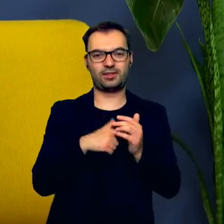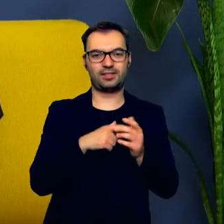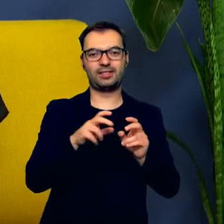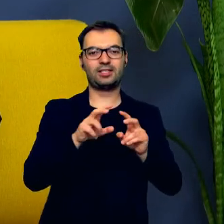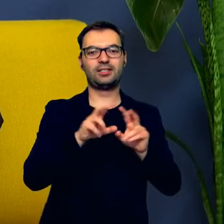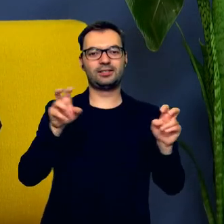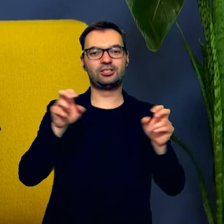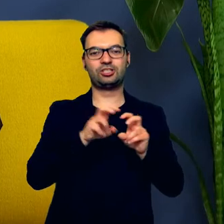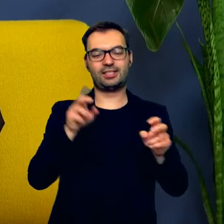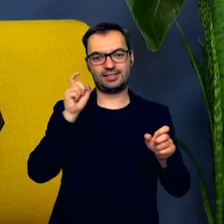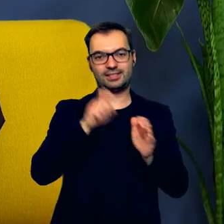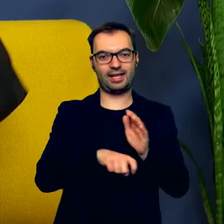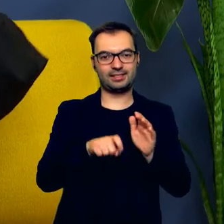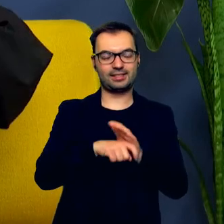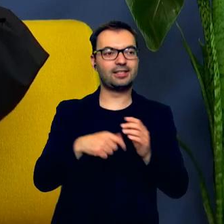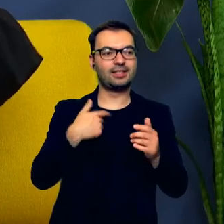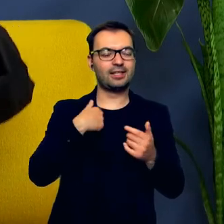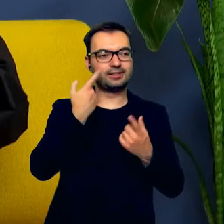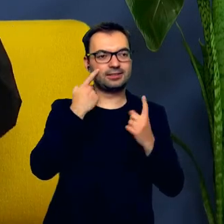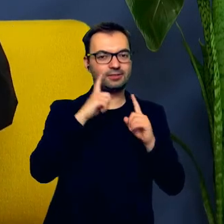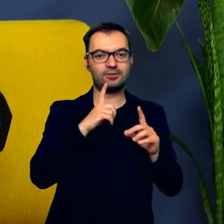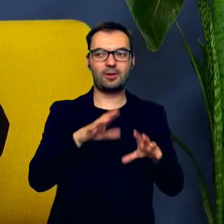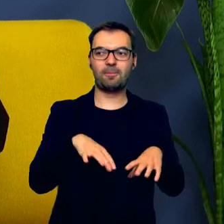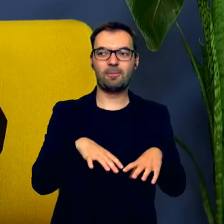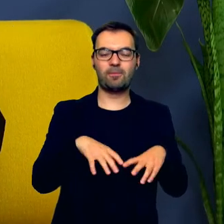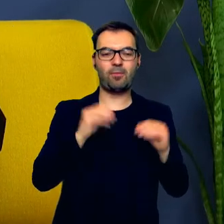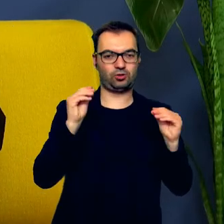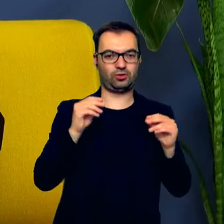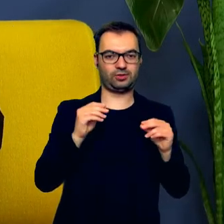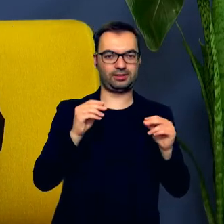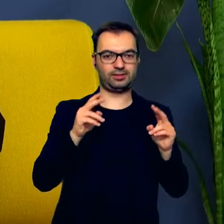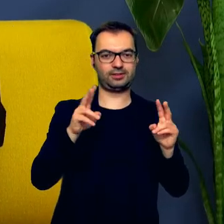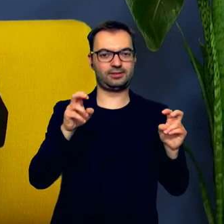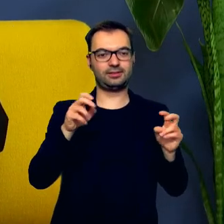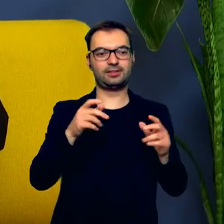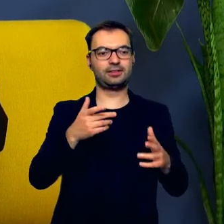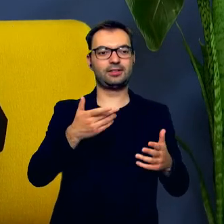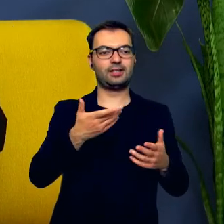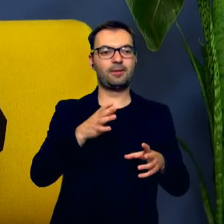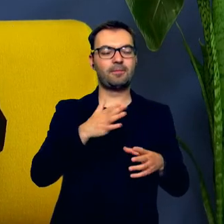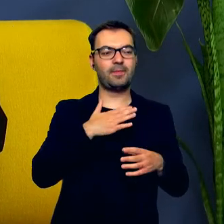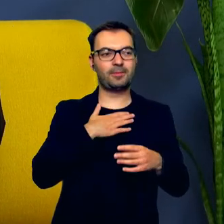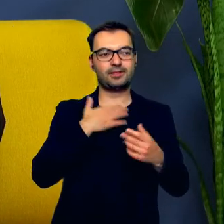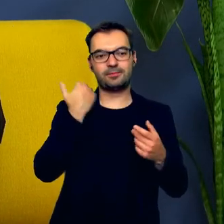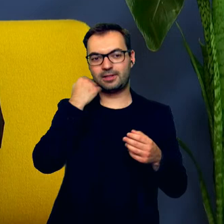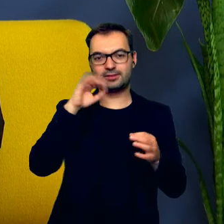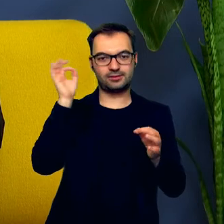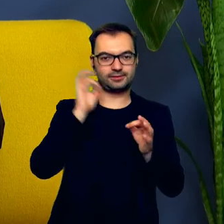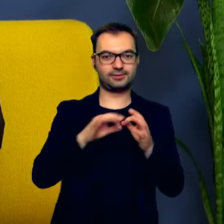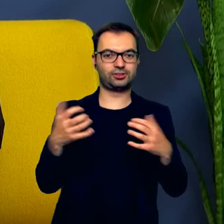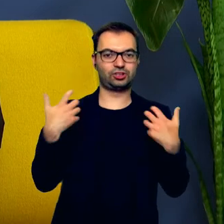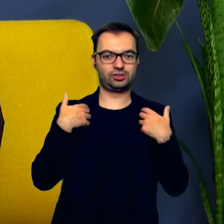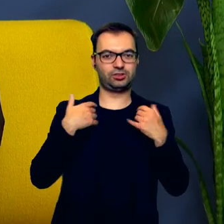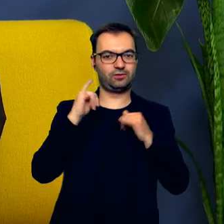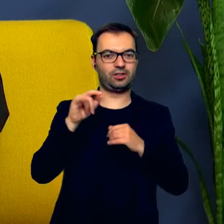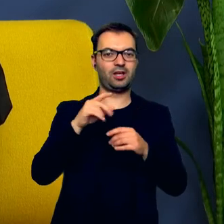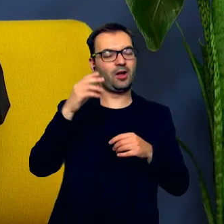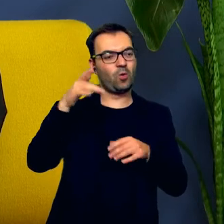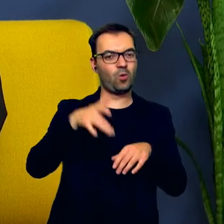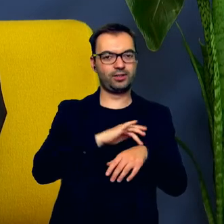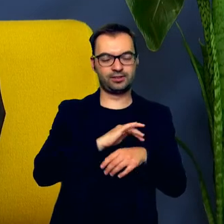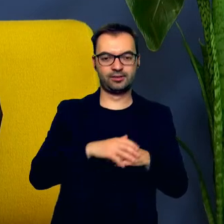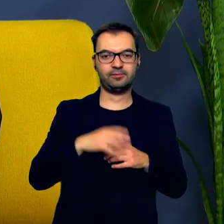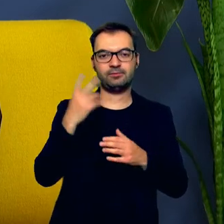czasu zdrajców, moją uwagę w czasie zdrajców zwrócił taki początek, otwarcie, w którym dostajemy bardzo dokładny życiorys Popielskiego. To